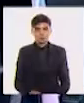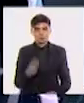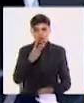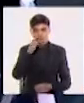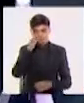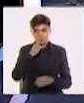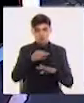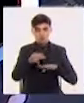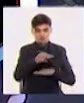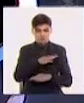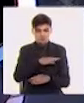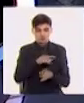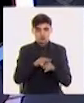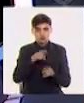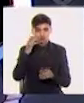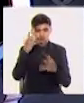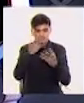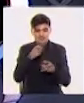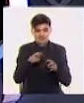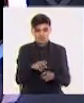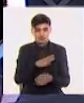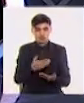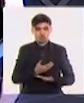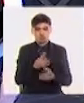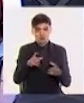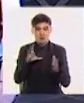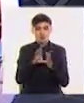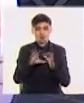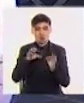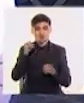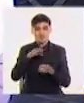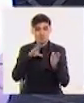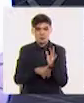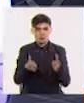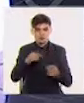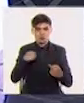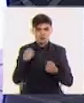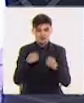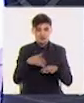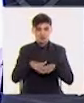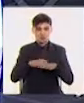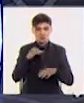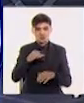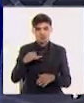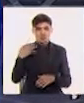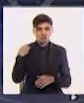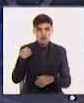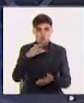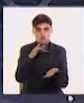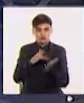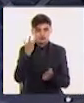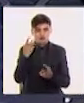Шығыс Қазақстан облысында қара түнекте отырған тұрғындар бар. Электр жарғынсыз әбден қиналған халық қала басшылығы жылда